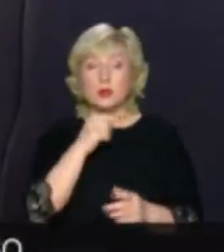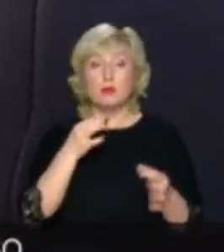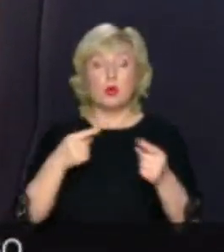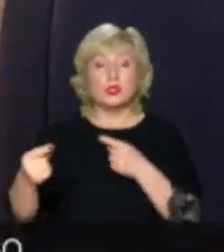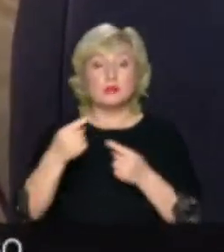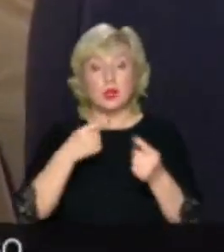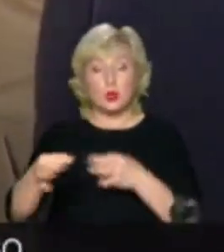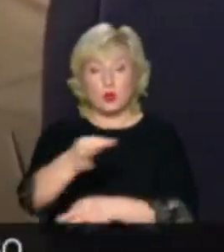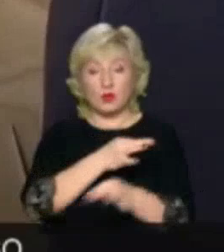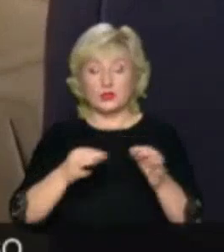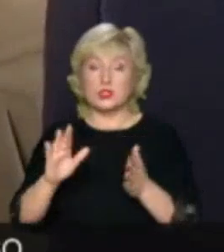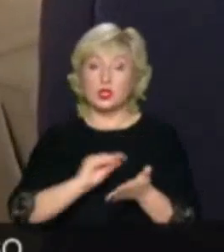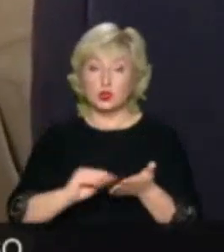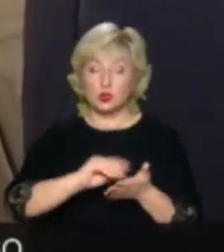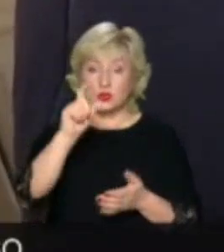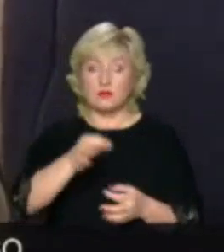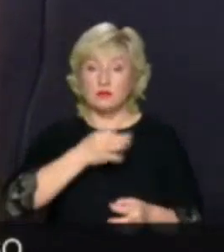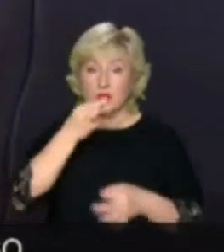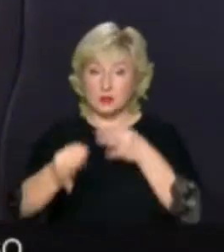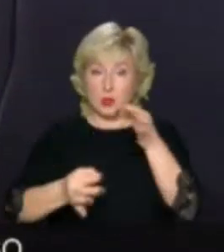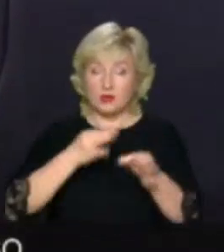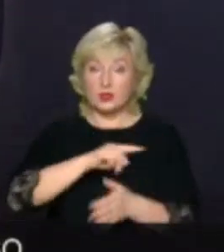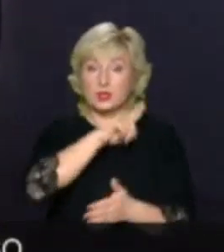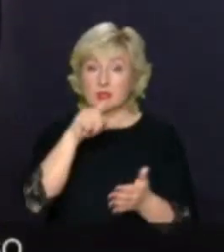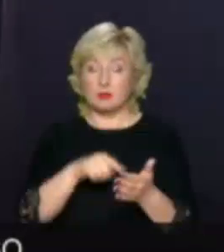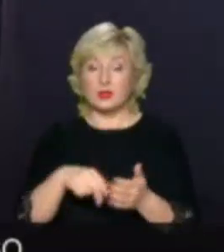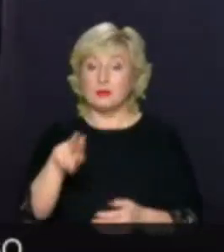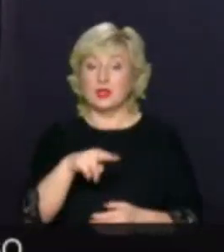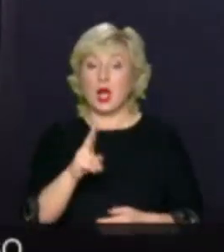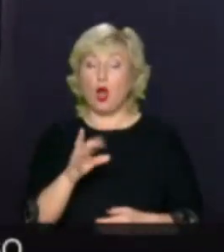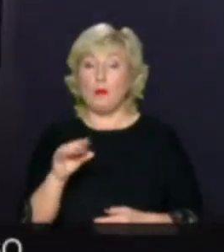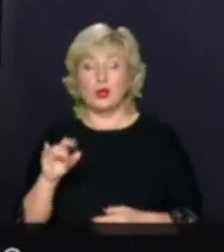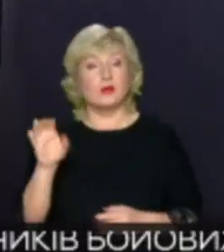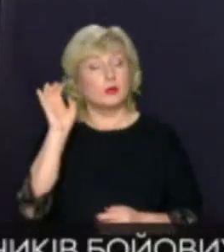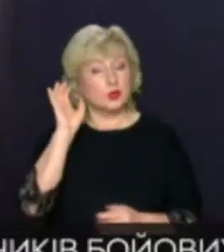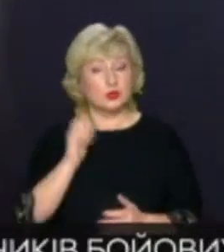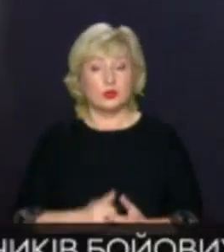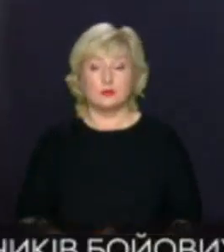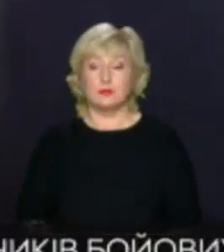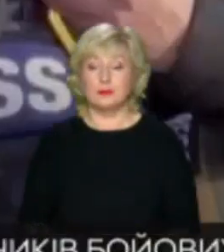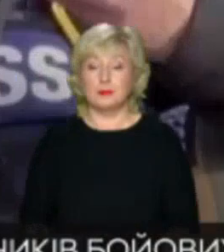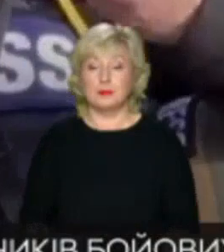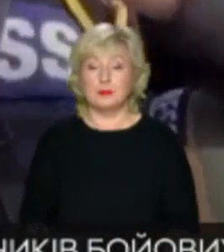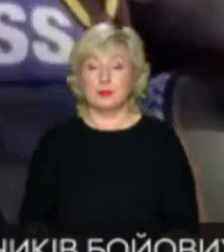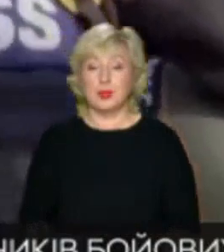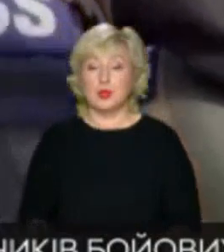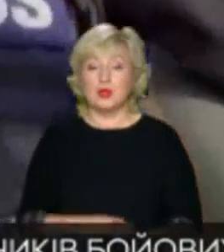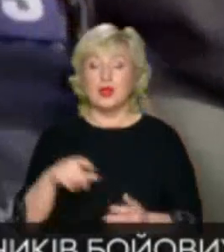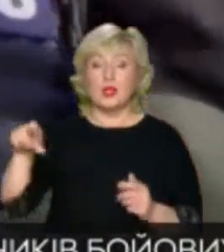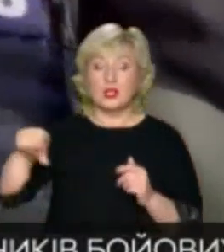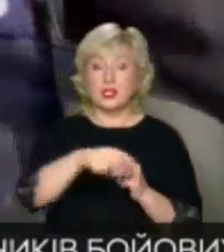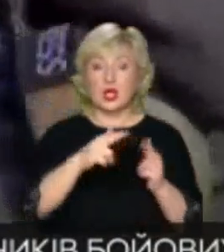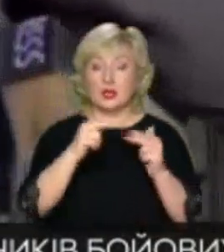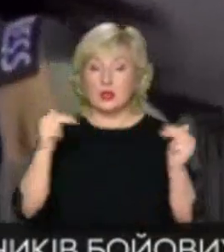з журналістами. Зокрема, дав відповідь на запитання Дмитра Комарова. Давайте почуємо. Річка Дніпро, і вони